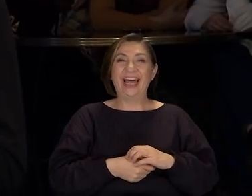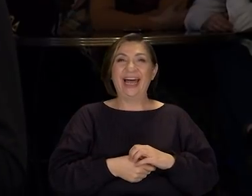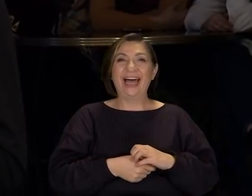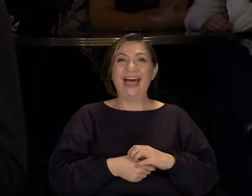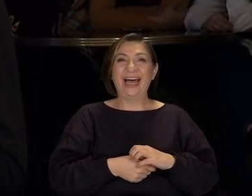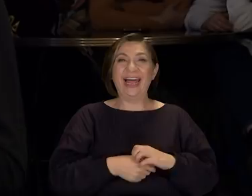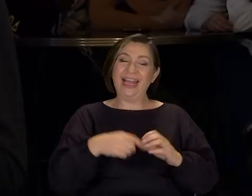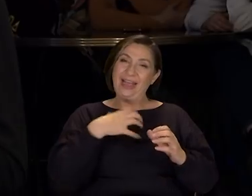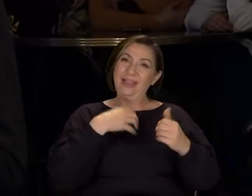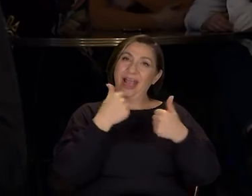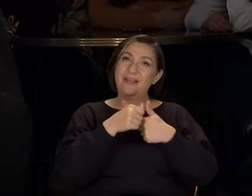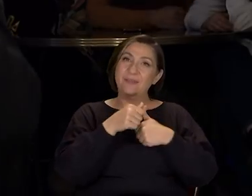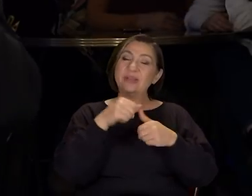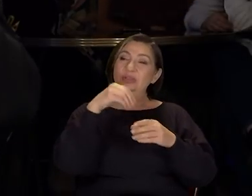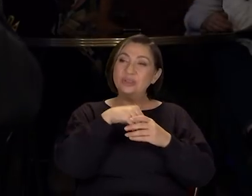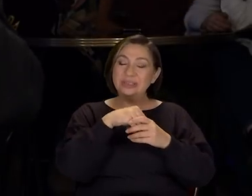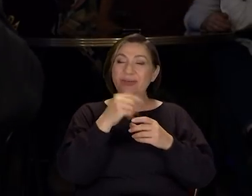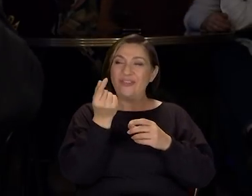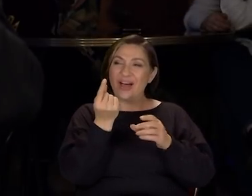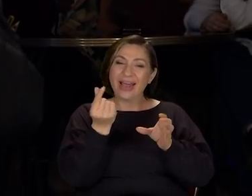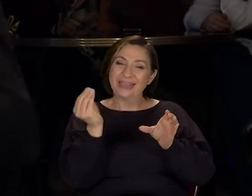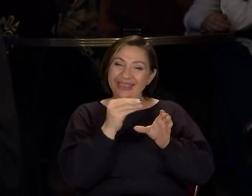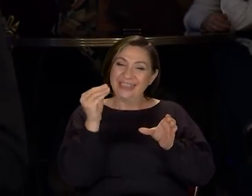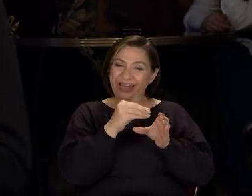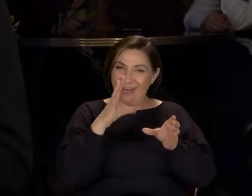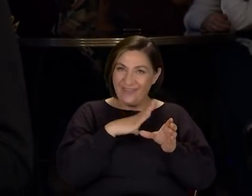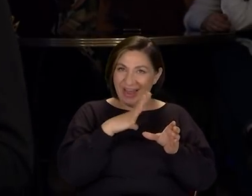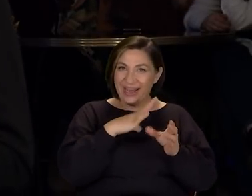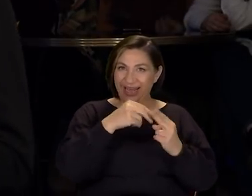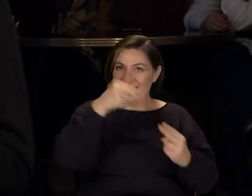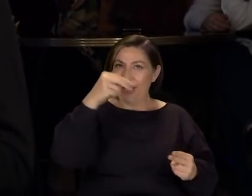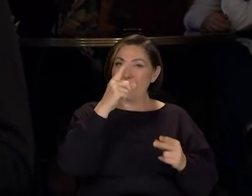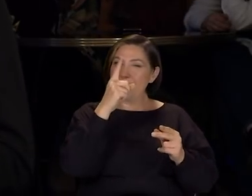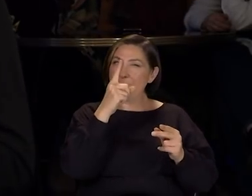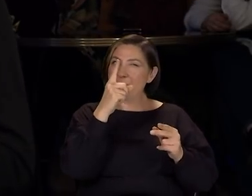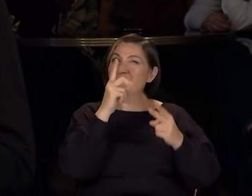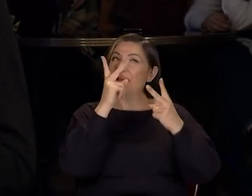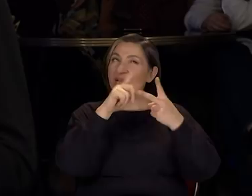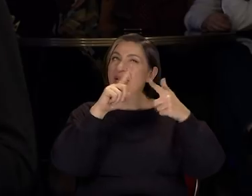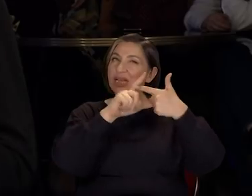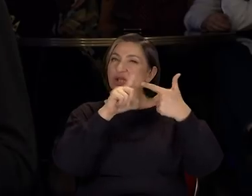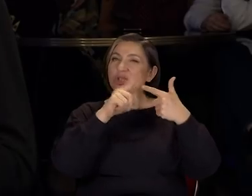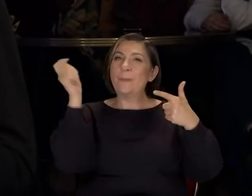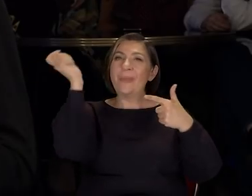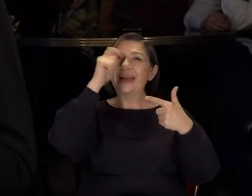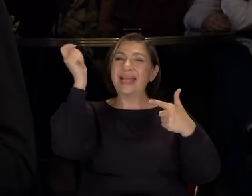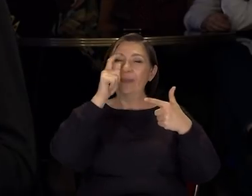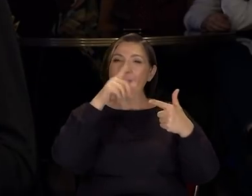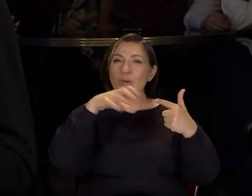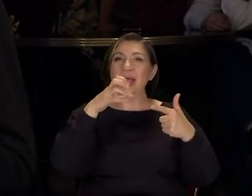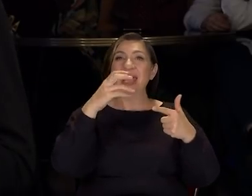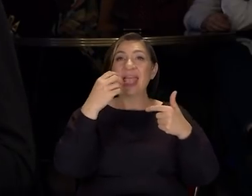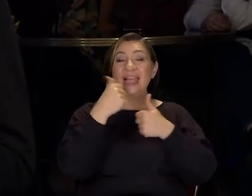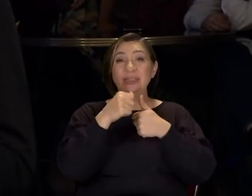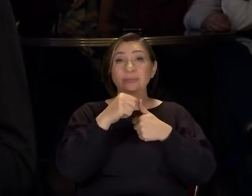yani kendi evliliğimden de içinde enstantaneler var. Özellikle ikinci perdenin bir bölümünde benim sevgili eşim